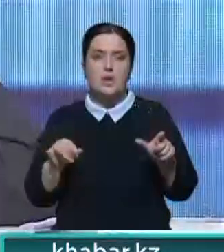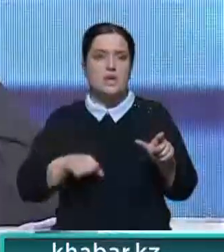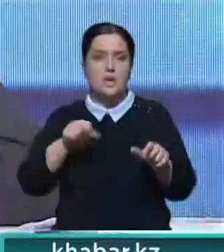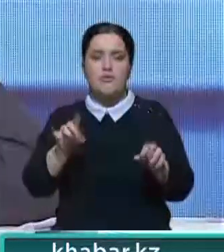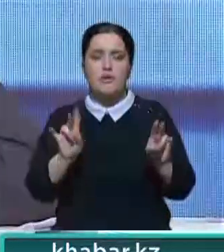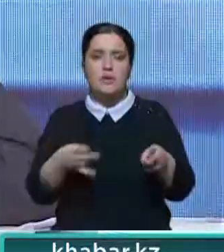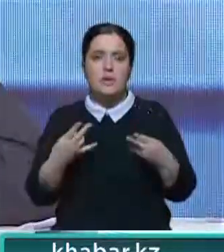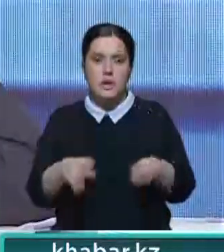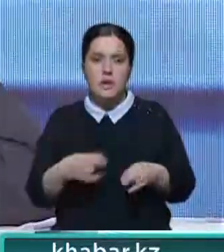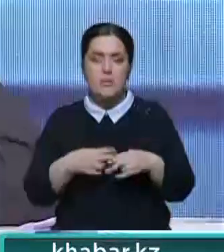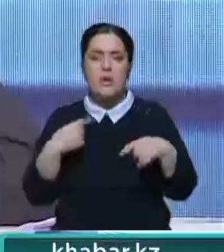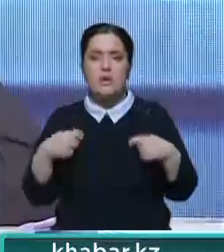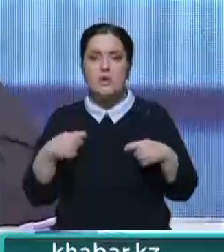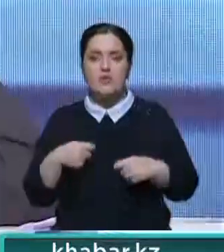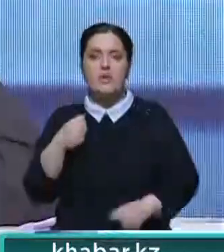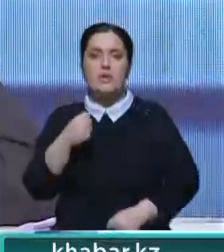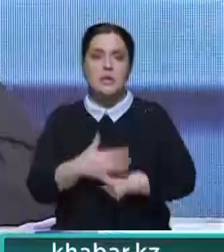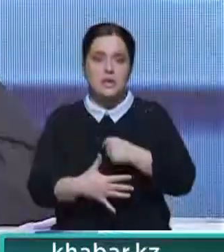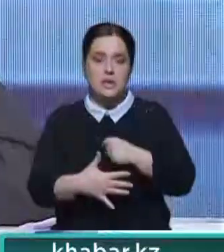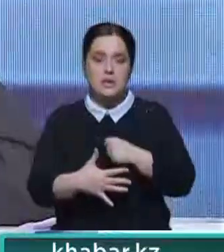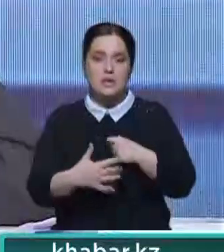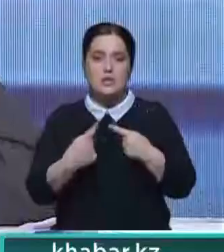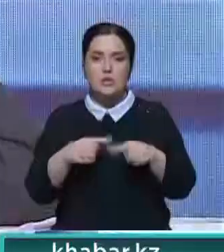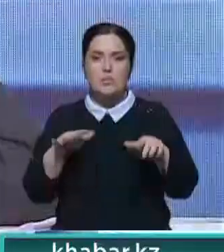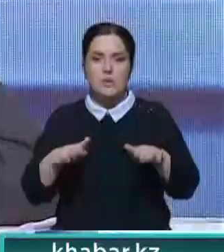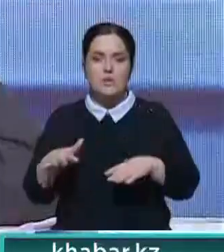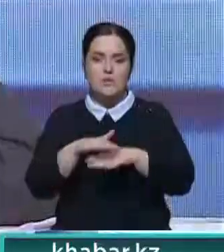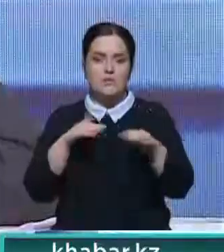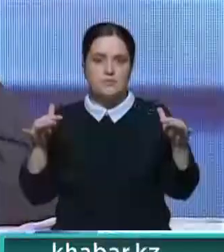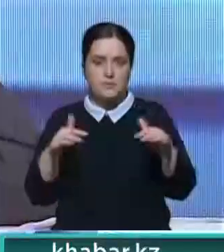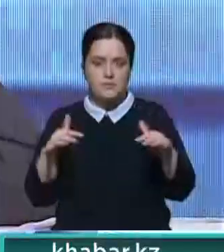водите детей в торговые центры и другие места массового скопления населения.